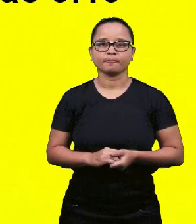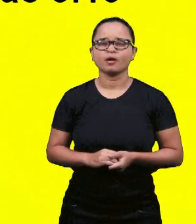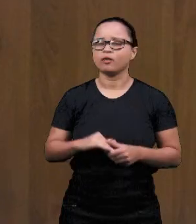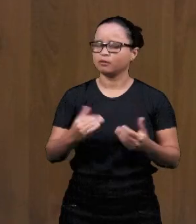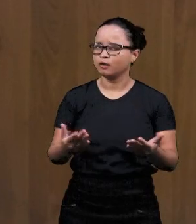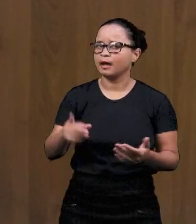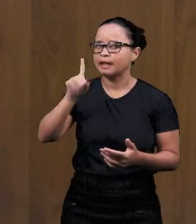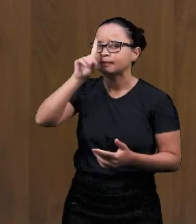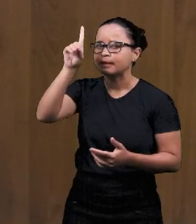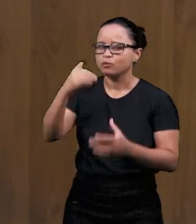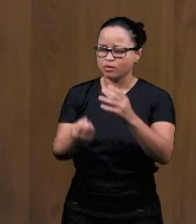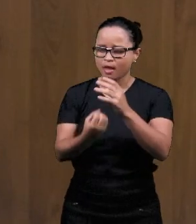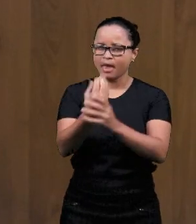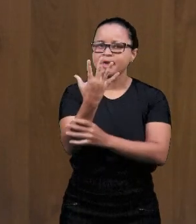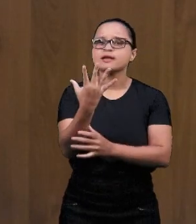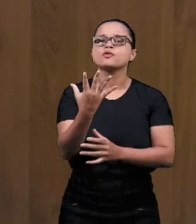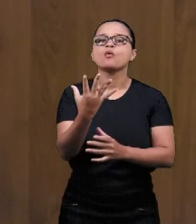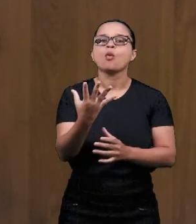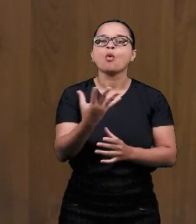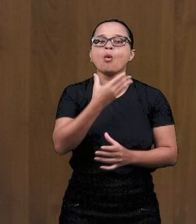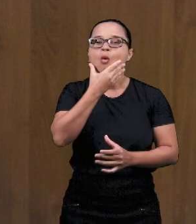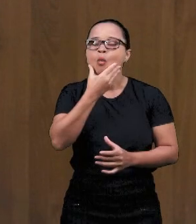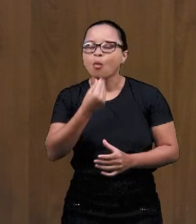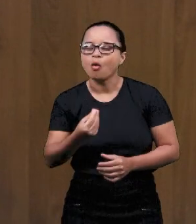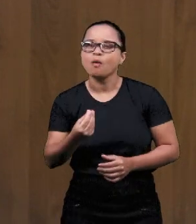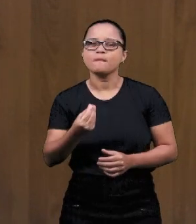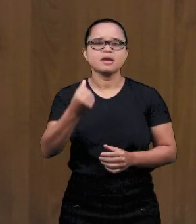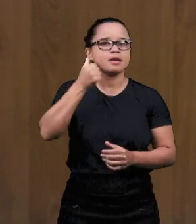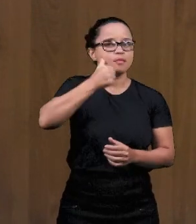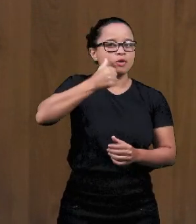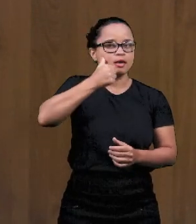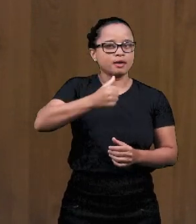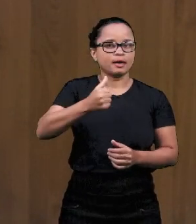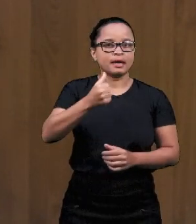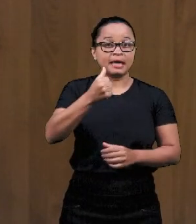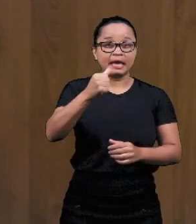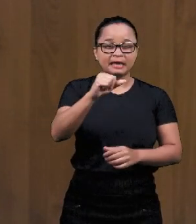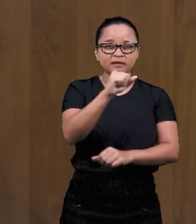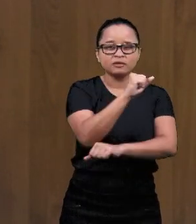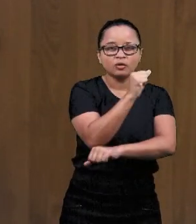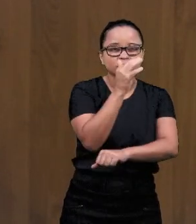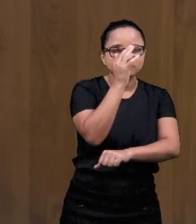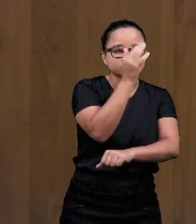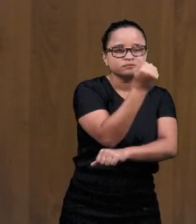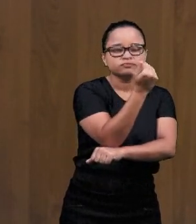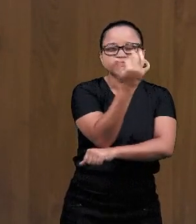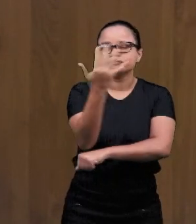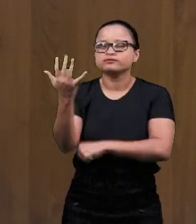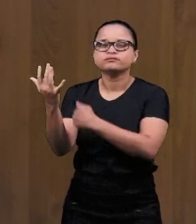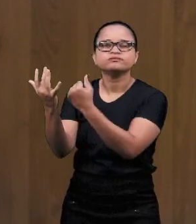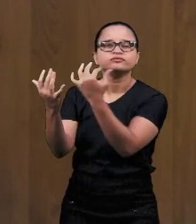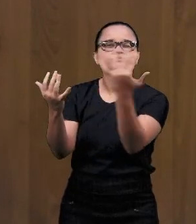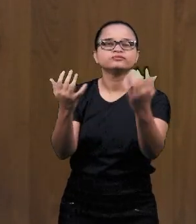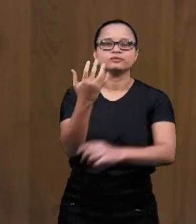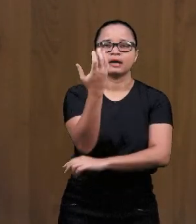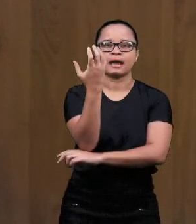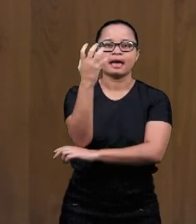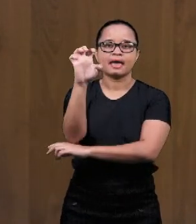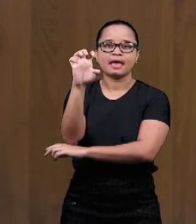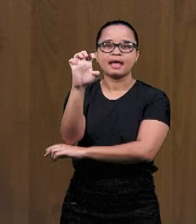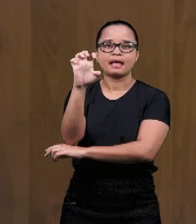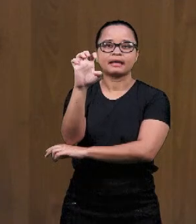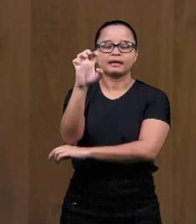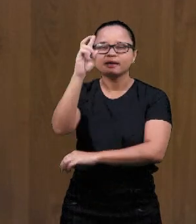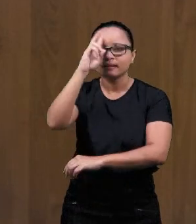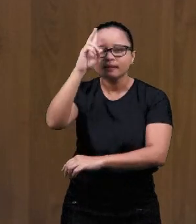et la femme et les a mis dans le beau jardin appelé Éden. Vous vous appelez comment il s'appelait? Adam et